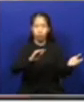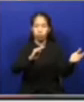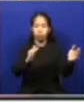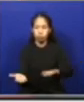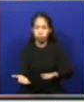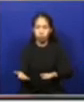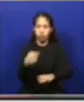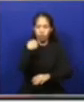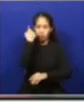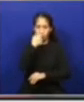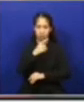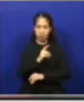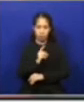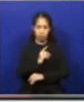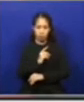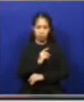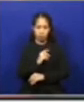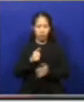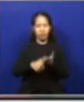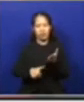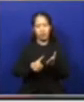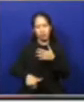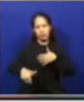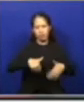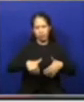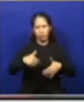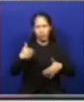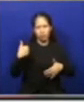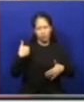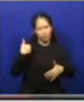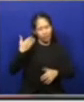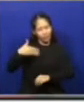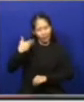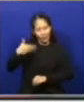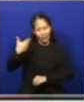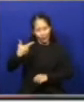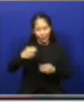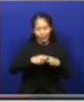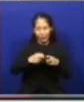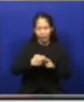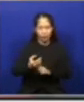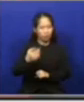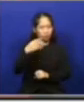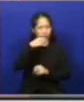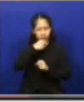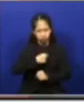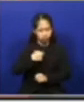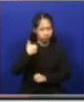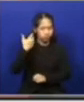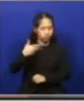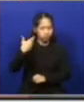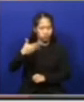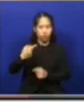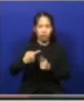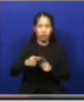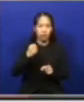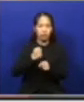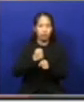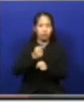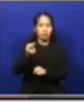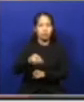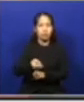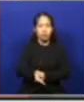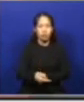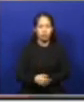ลรับผิดชอบก็ภาษีของประชาชนเราผ่านเรื่องนี้มาหมดแล้วแต่ท่านก็ยังทำแบบเดิมท่านยังทำแบ